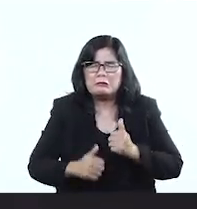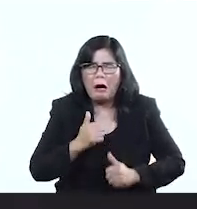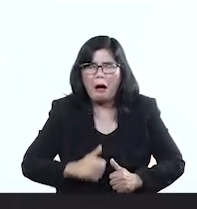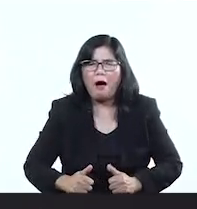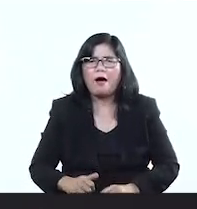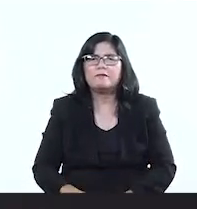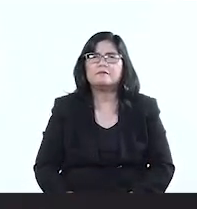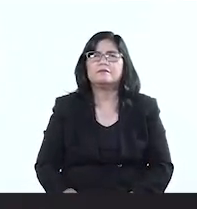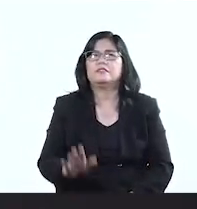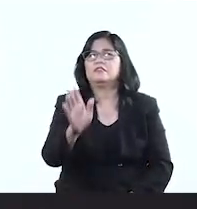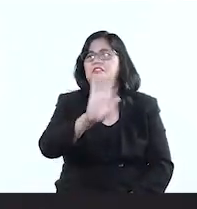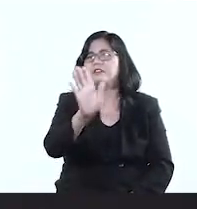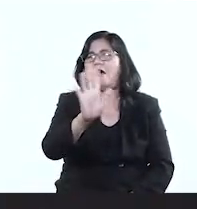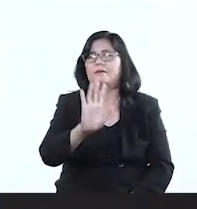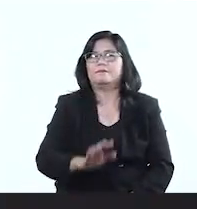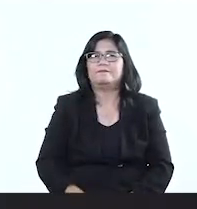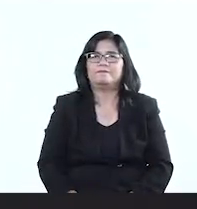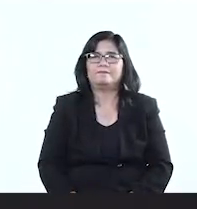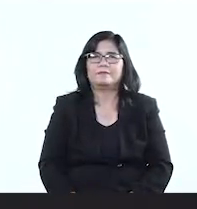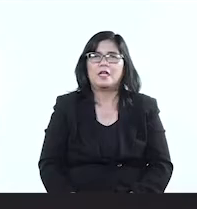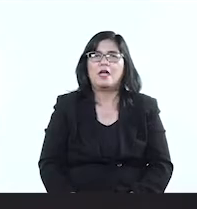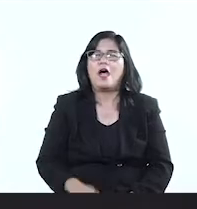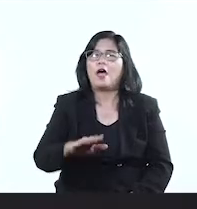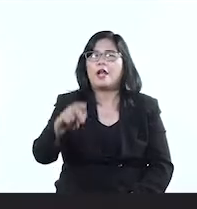kepadaku Haleluya uh